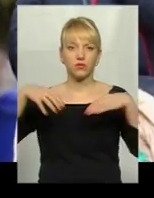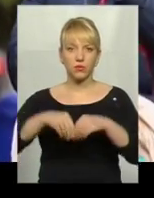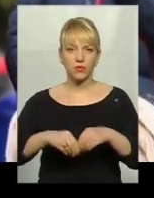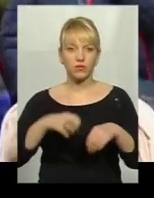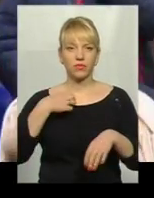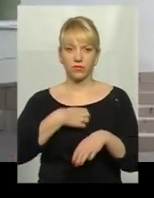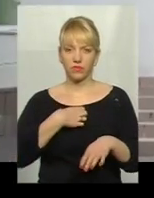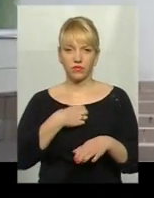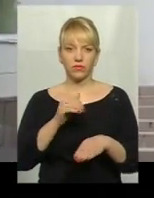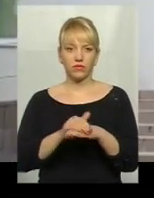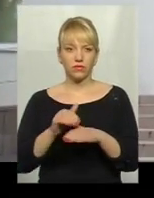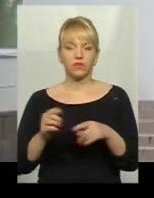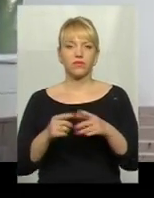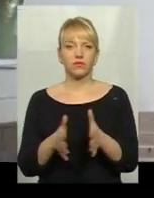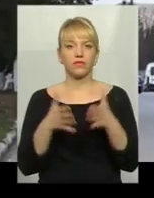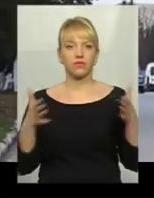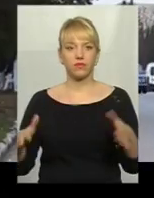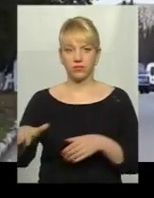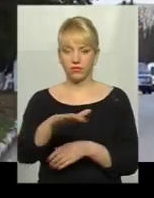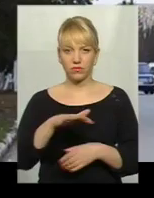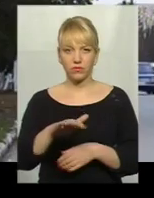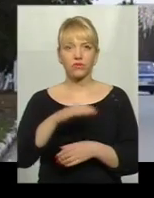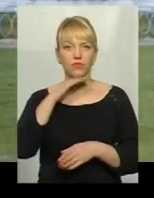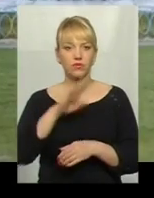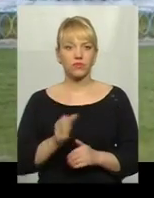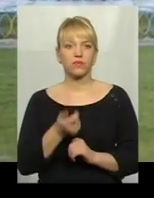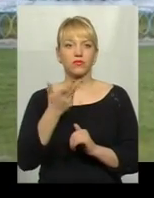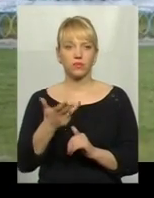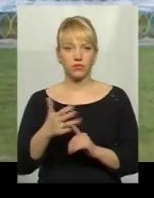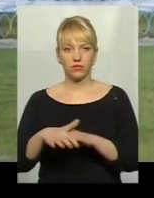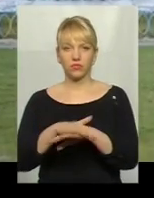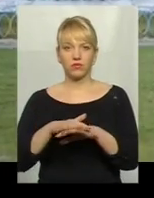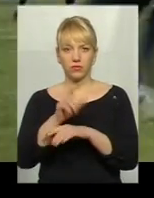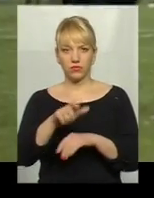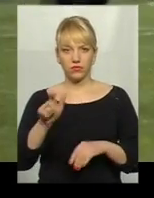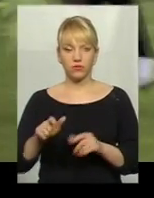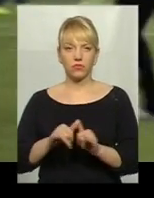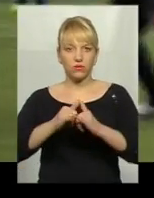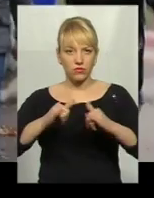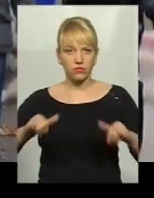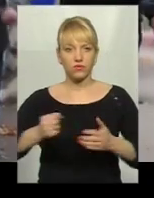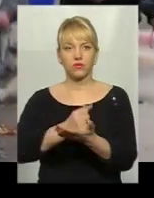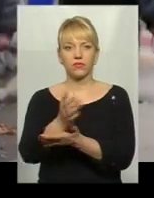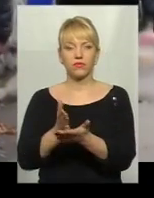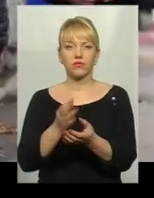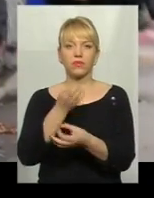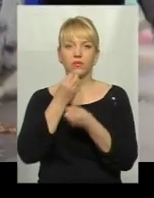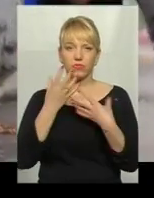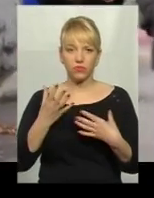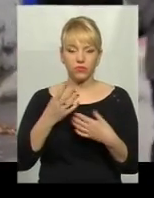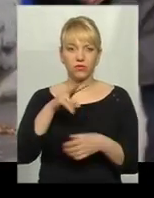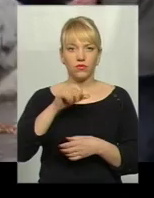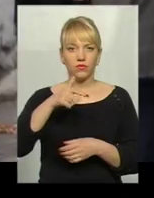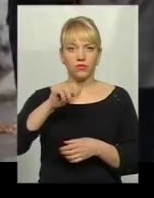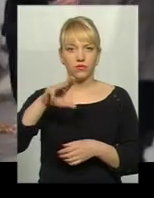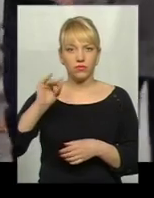важливих факторів – велика територія, достатня кількість населення, розвинена інфраструктура та хороша логістика.